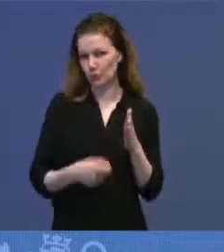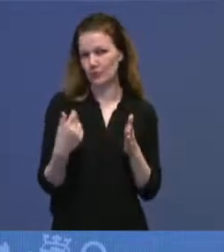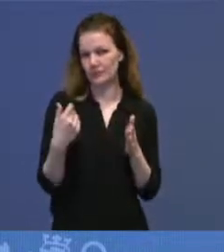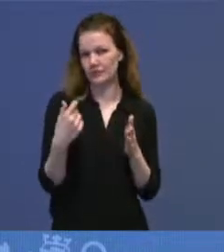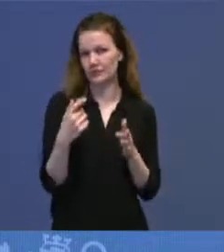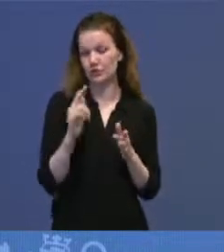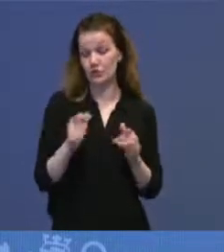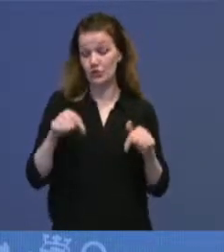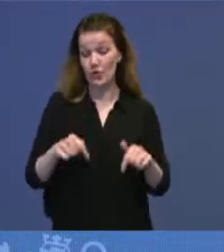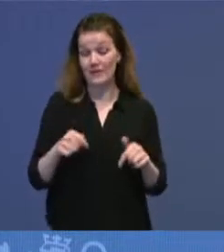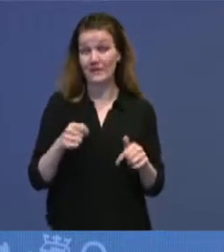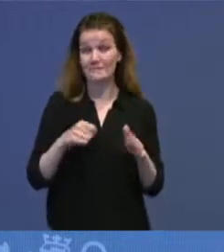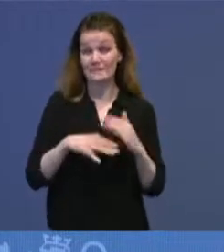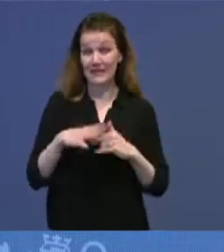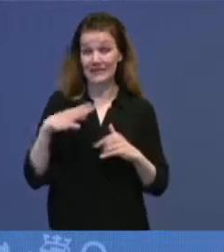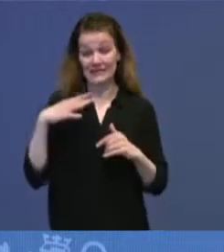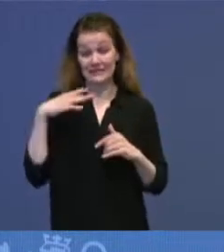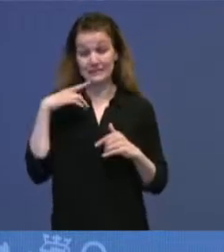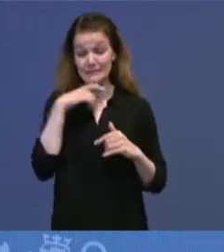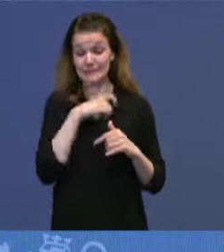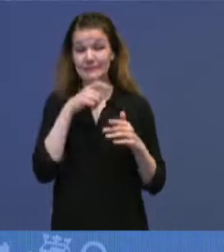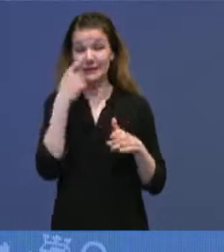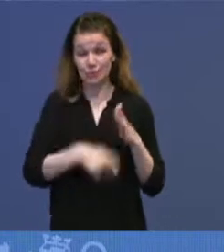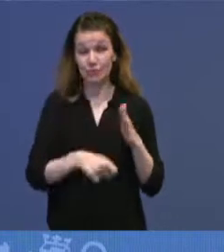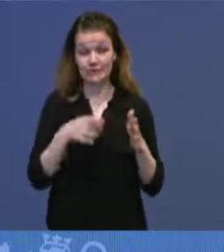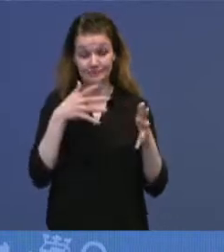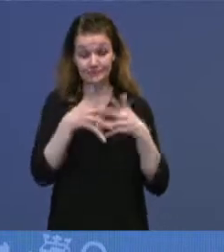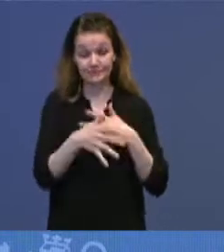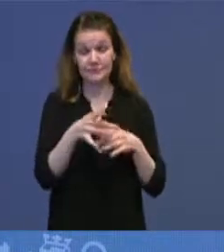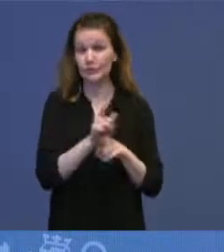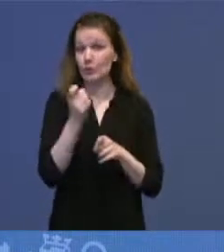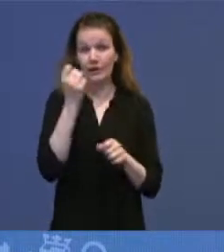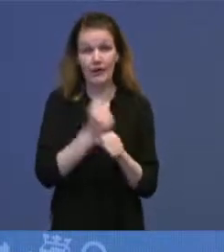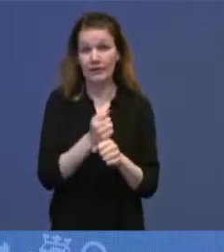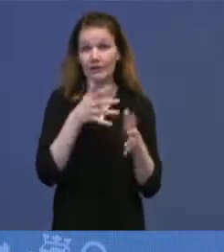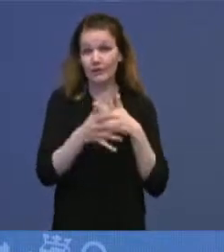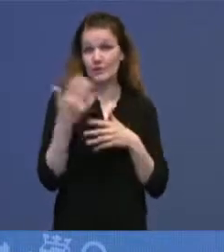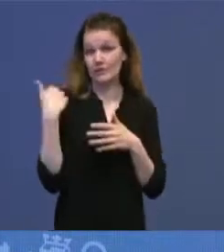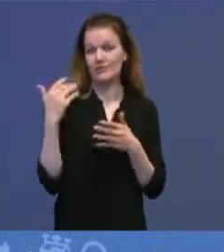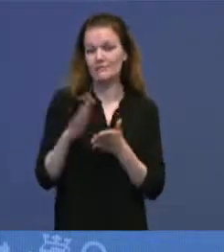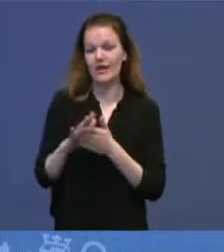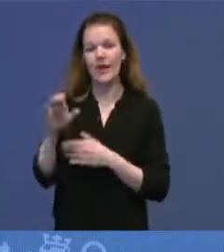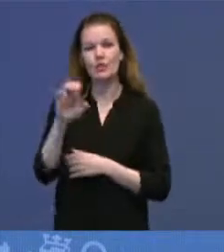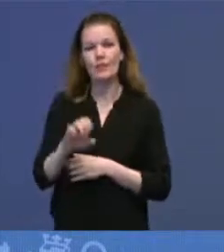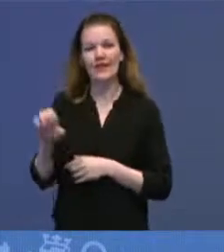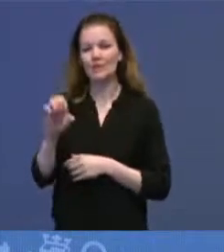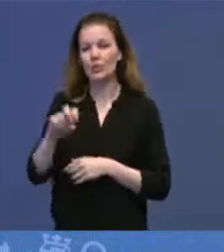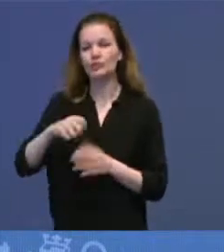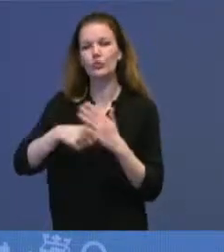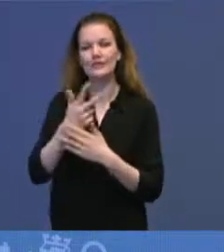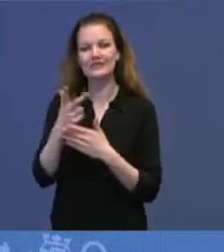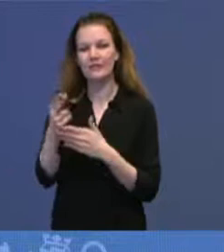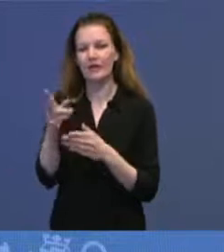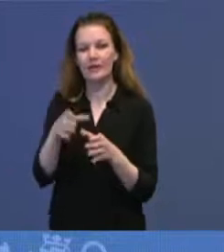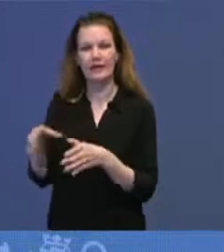innfører nå de mest omfattende sanksjonene vi har gjort sammen med våre europeiske og nordiske partnere.